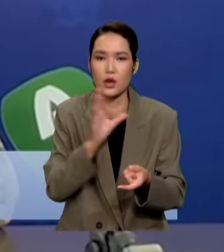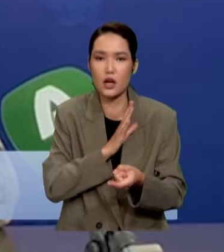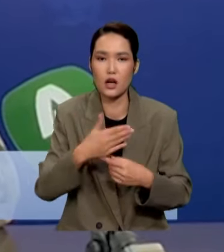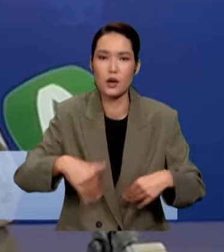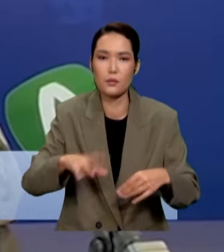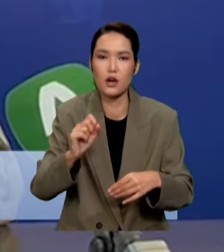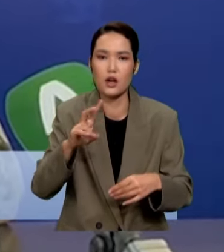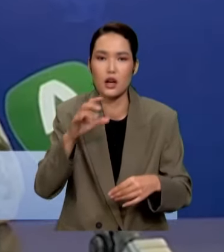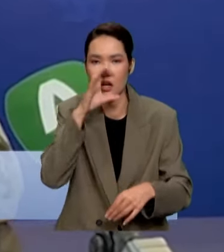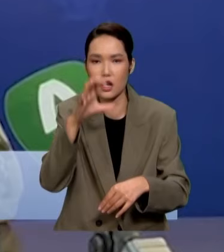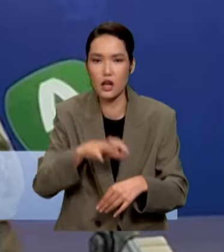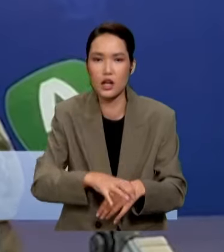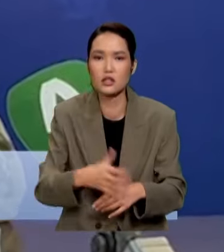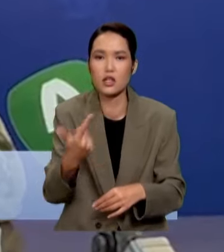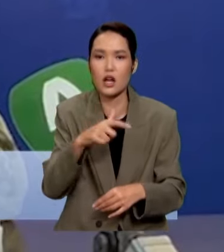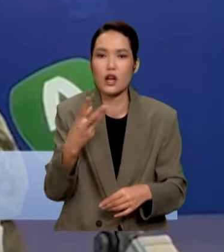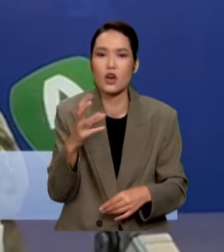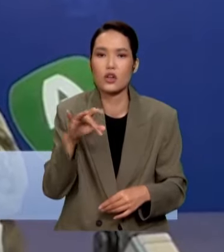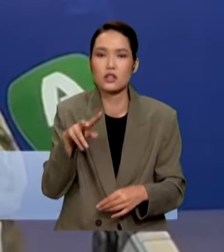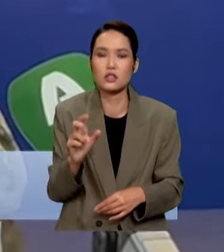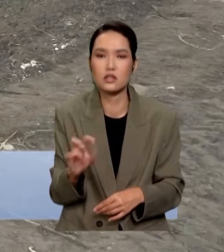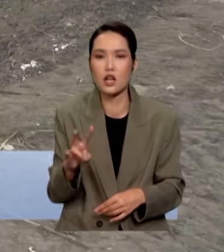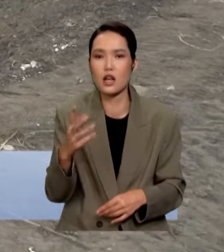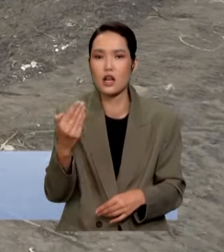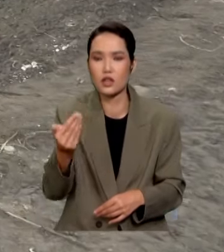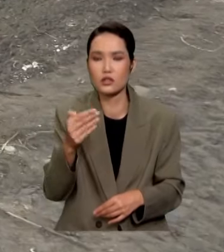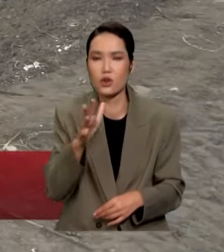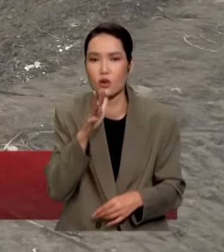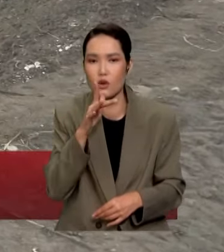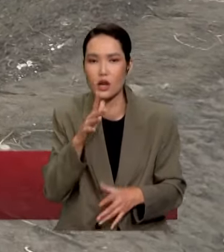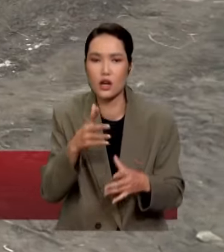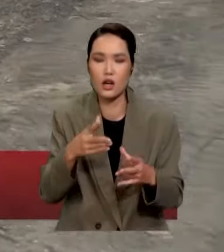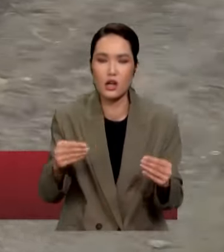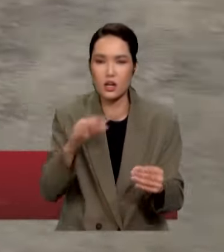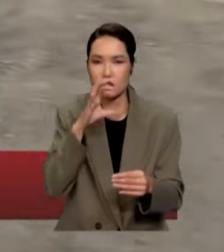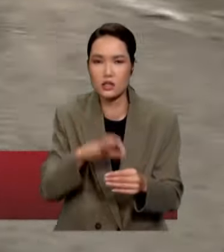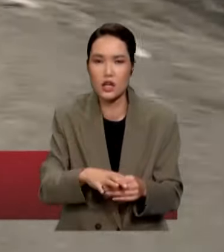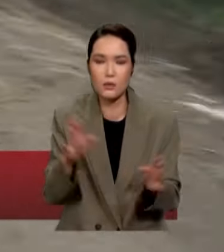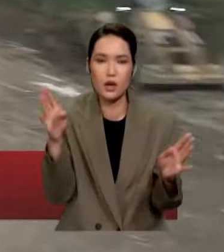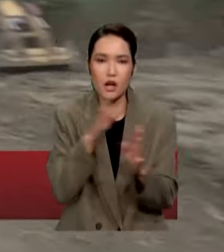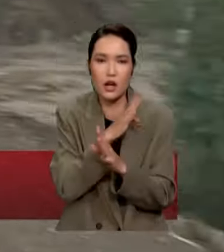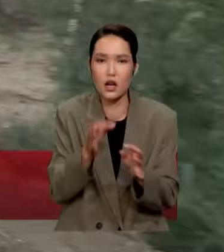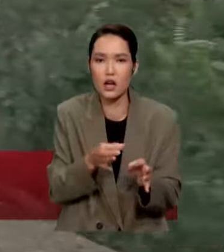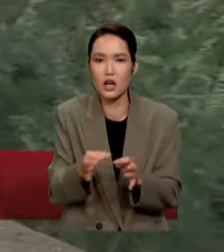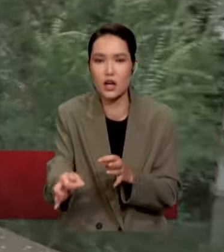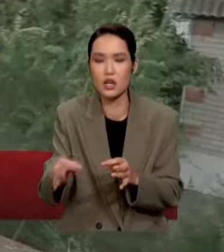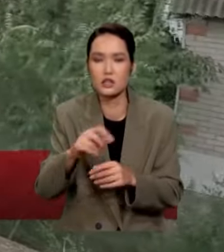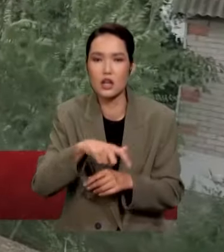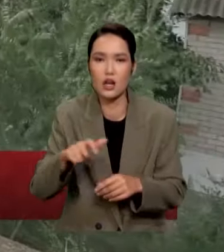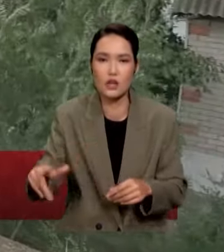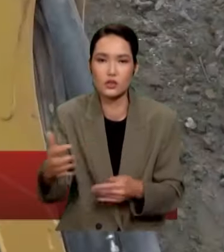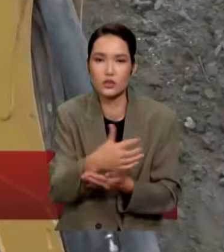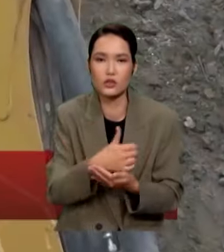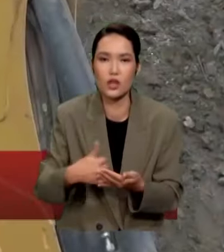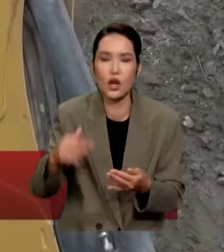талқылау мақсатында ағымдағы жылдың 29 тамызында жұмыс тобы құрылды. Тобыл қаласының шетіне су келгенде халық жиналып